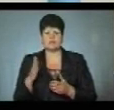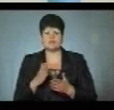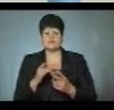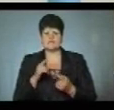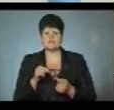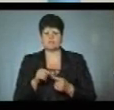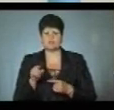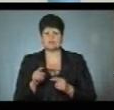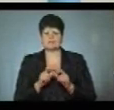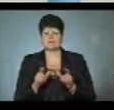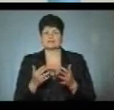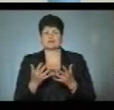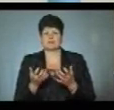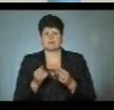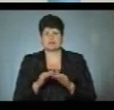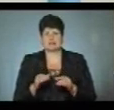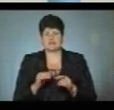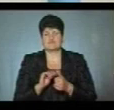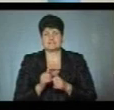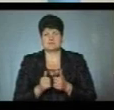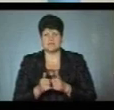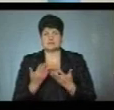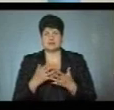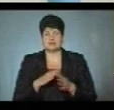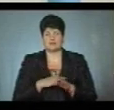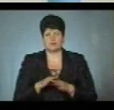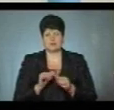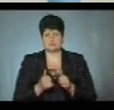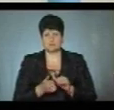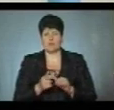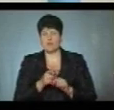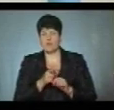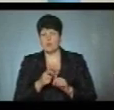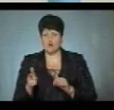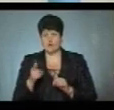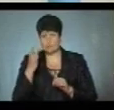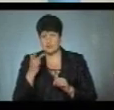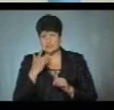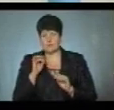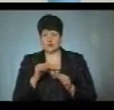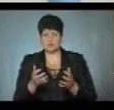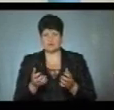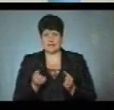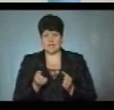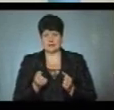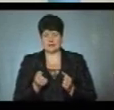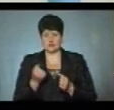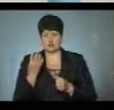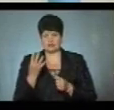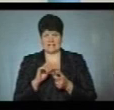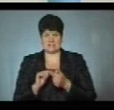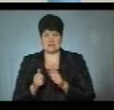скільки заклад приймає дітей в зміну і чи всі зміни заповнені. Тому що протягом літа дитячий оздоровчий заклад може прийняти 4